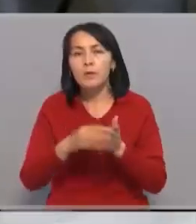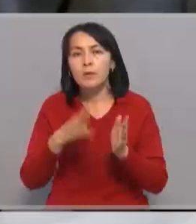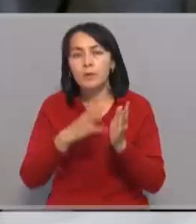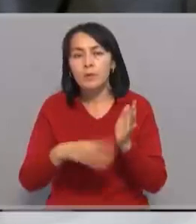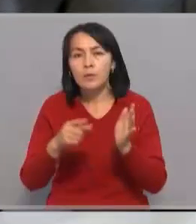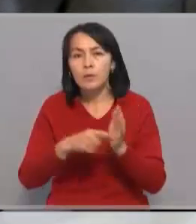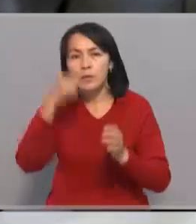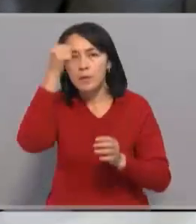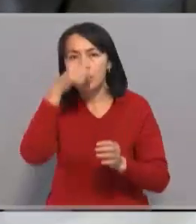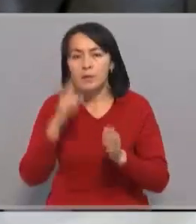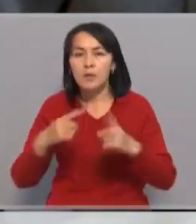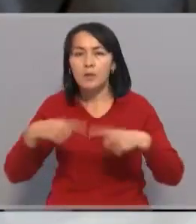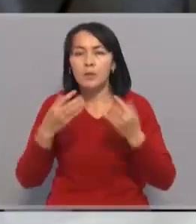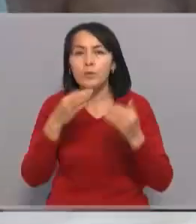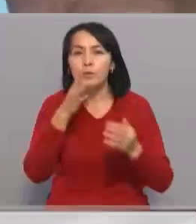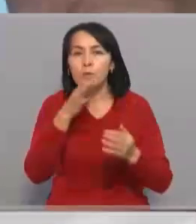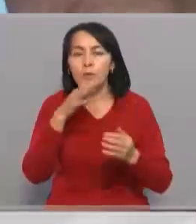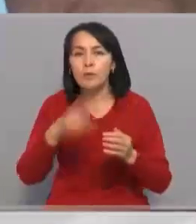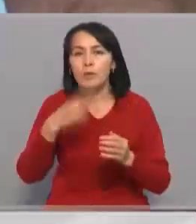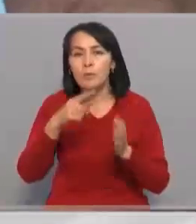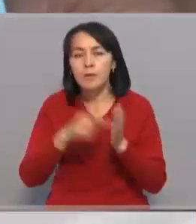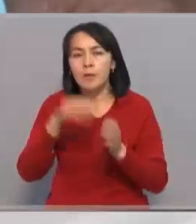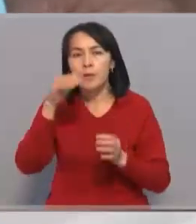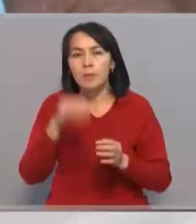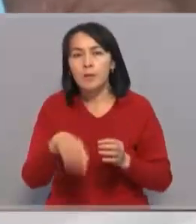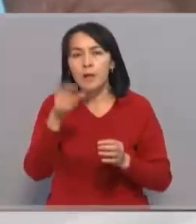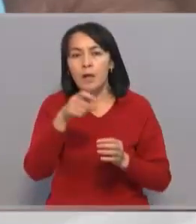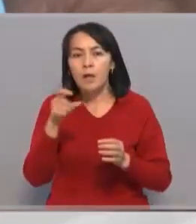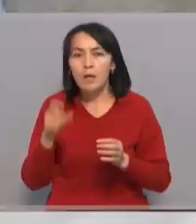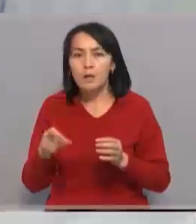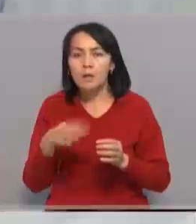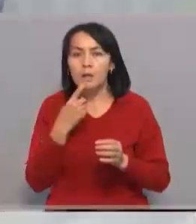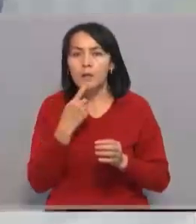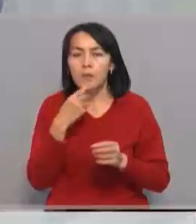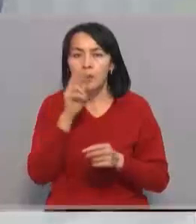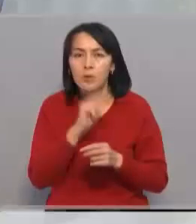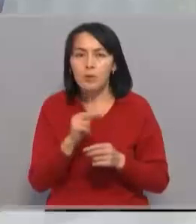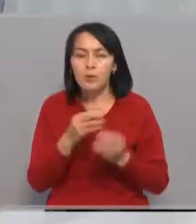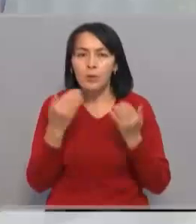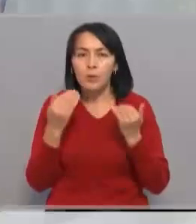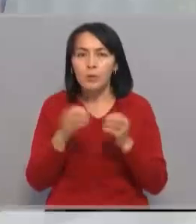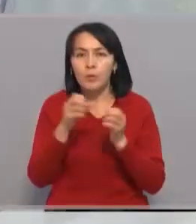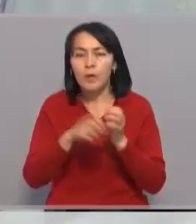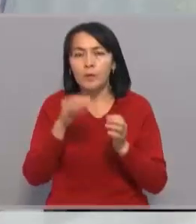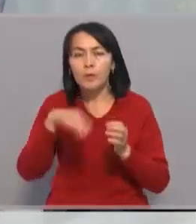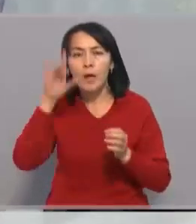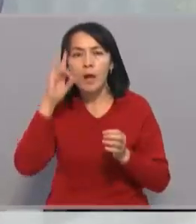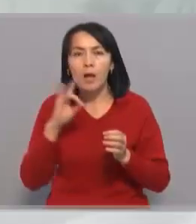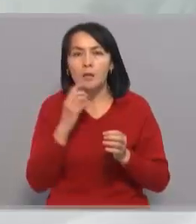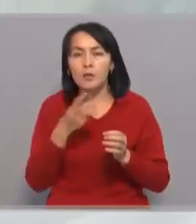1997 жылы құрылған болатын. Осы мерзім ішінде 27 мыңнан астам азаматқа тіл үйретті. Олардың 16 мыңы